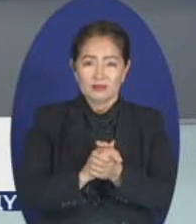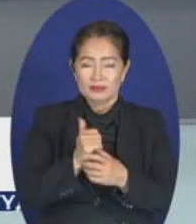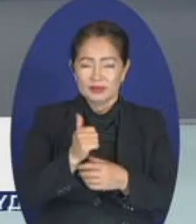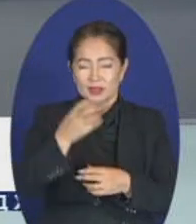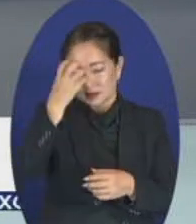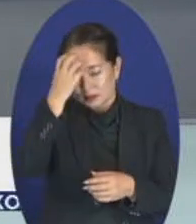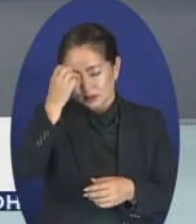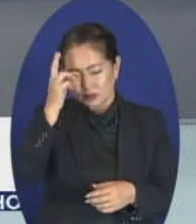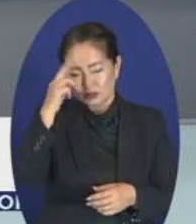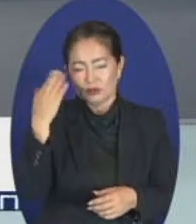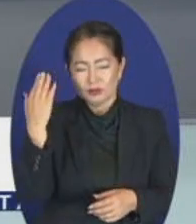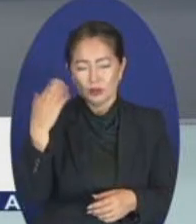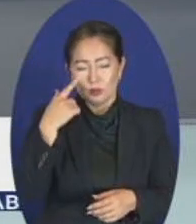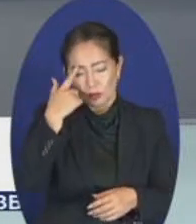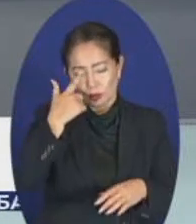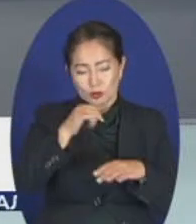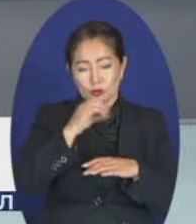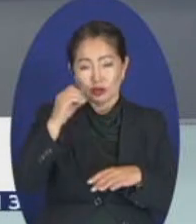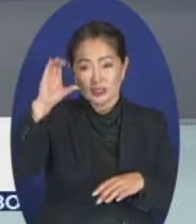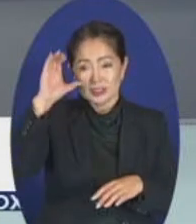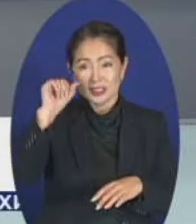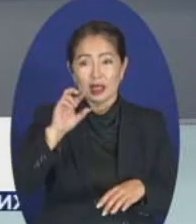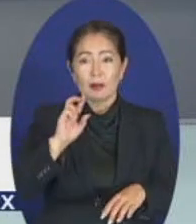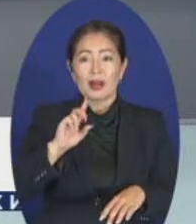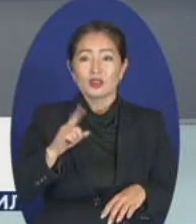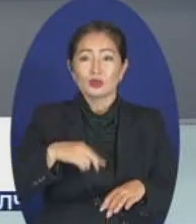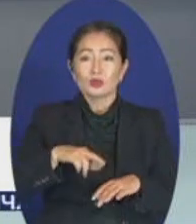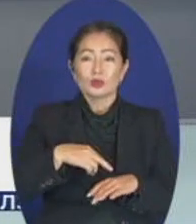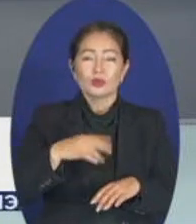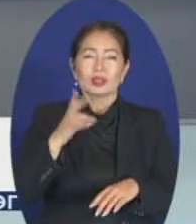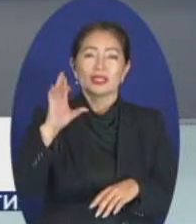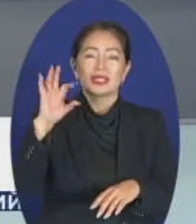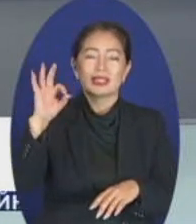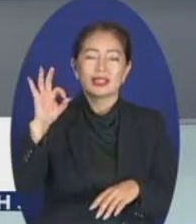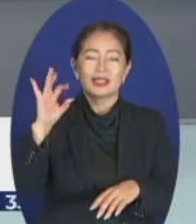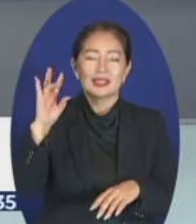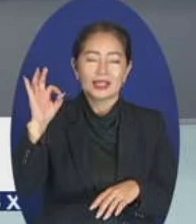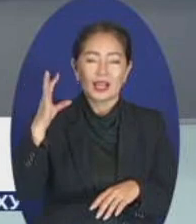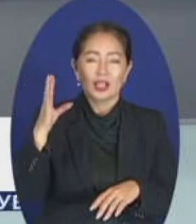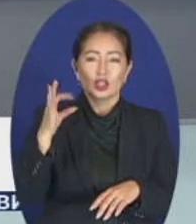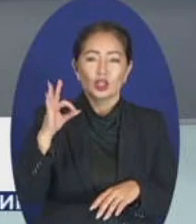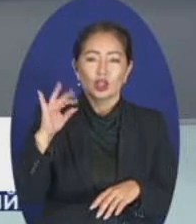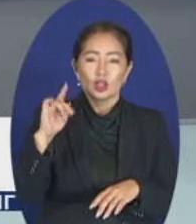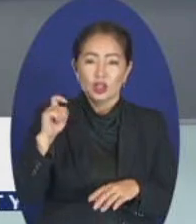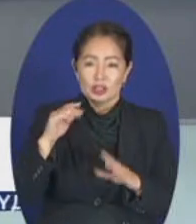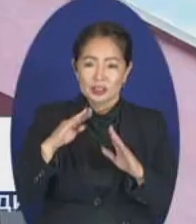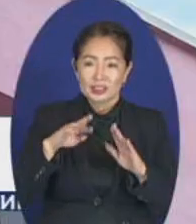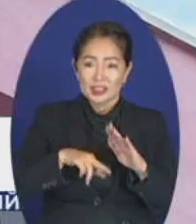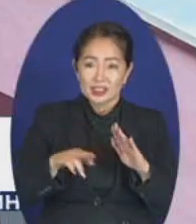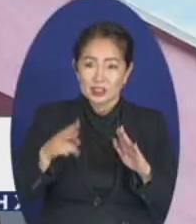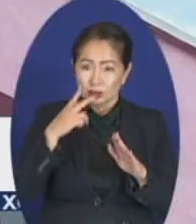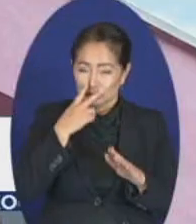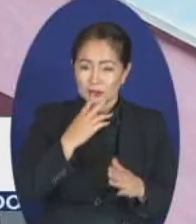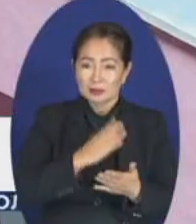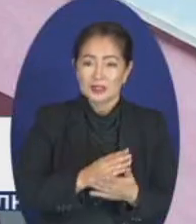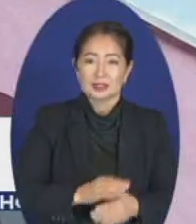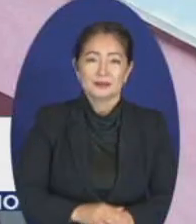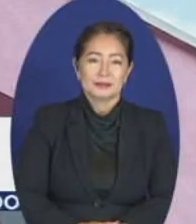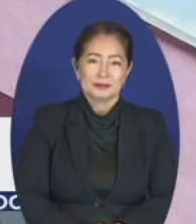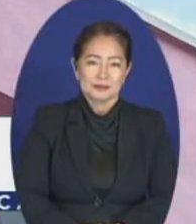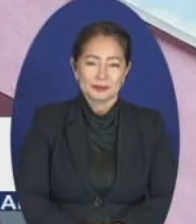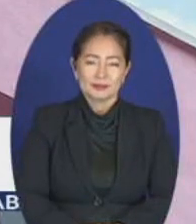тэргүүн онцлож байна. Өнөөдөр Монгол улсын ерөнхий сайд Аюу Эрдэнэ Баянзүрх дүүргийн нарны үр цэцэрлэг дээр ажиллалаа.